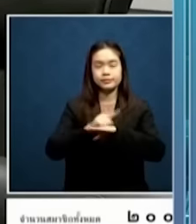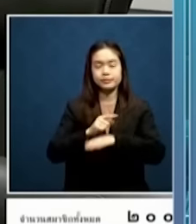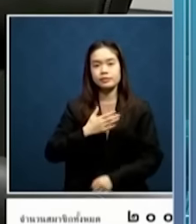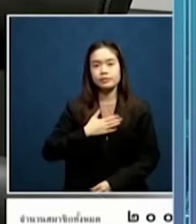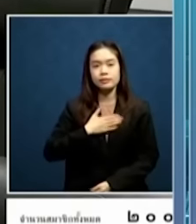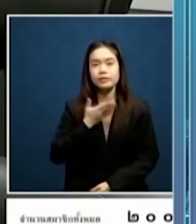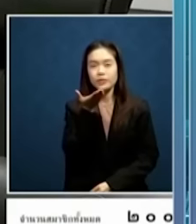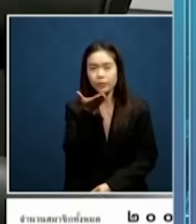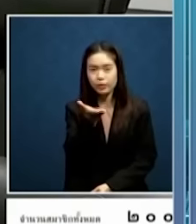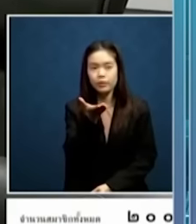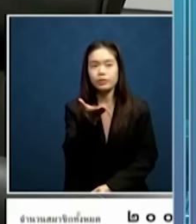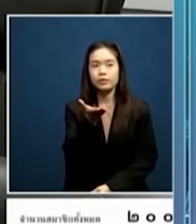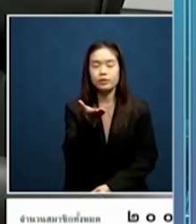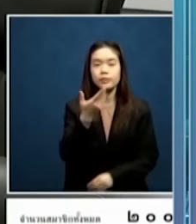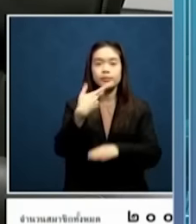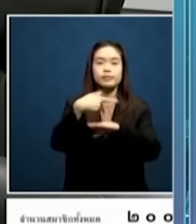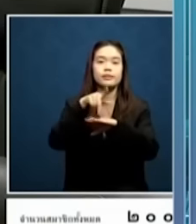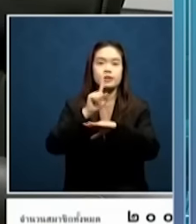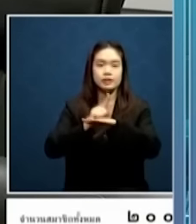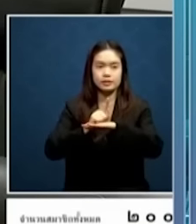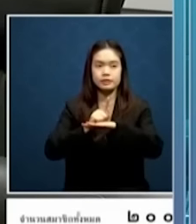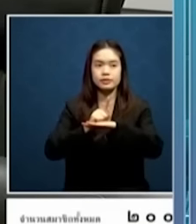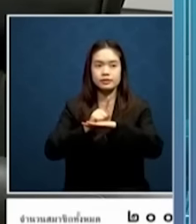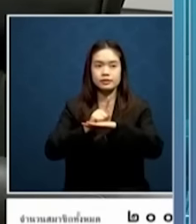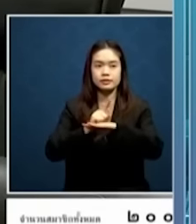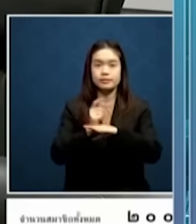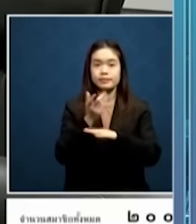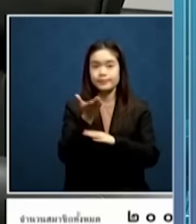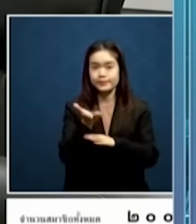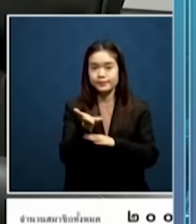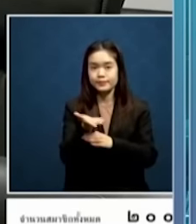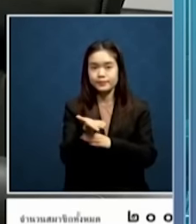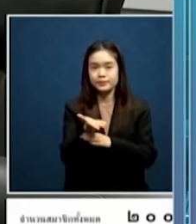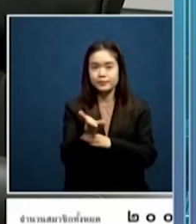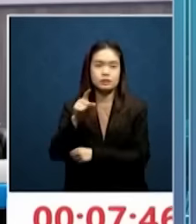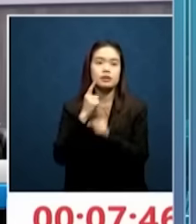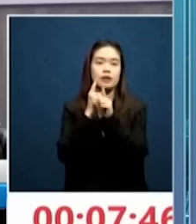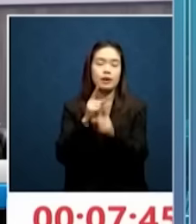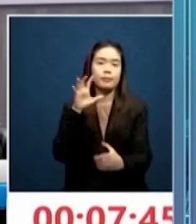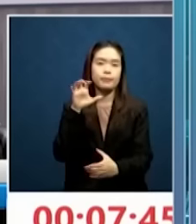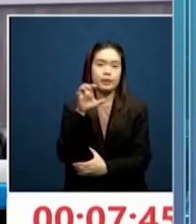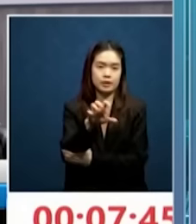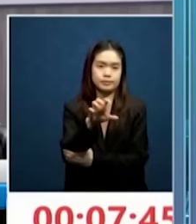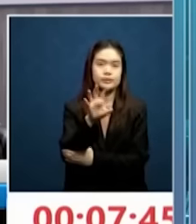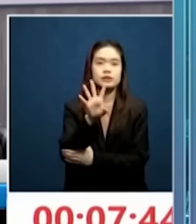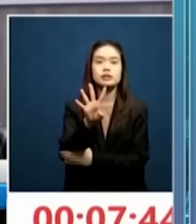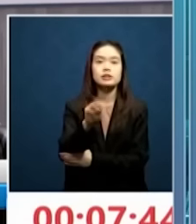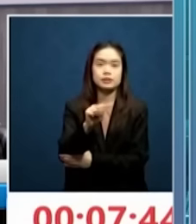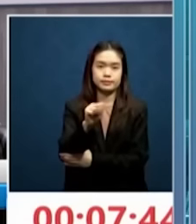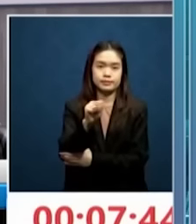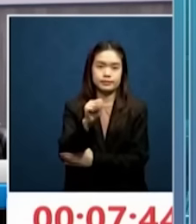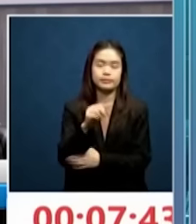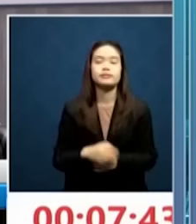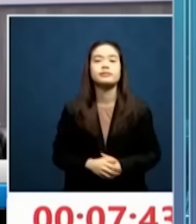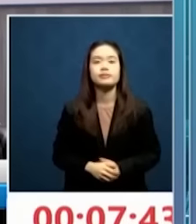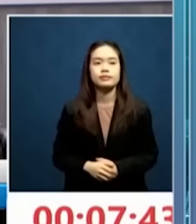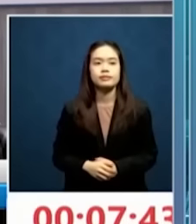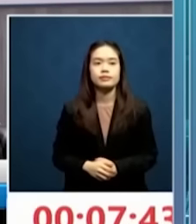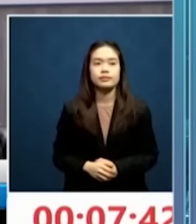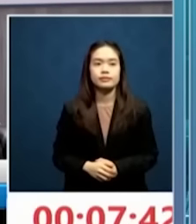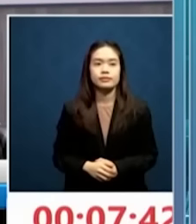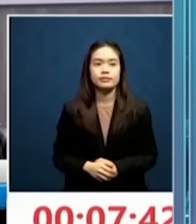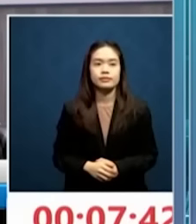รมการดูแลจัดการเรื่องน้ำท่วมก็ถูกตีตกอีกโดยมีเหตุผลบอกว่าไม่ได้เป็นเรื่องด่วนท